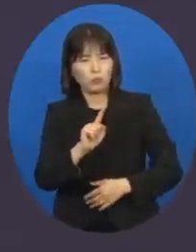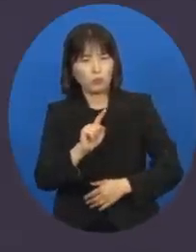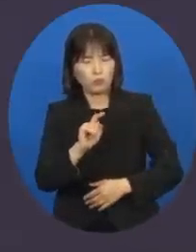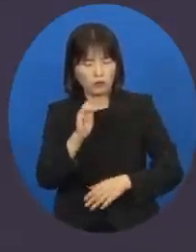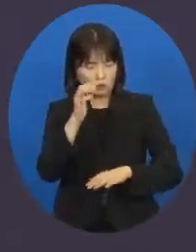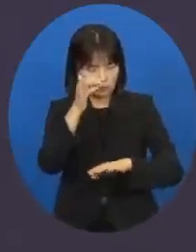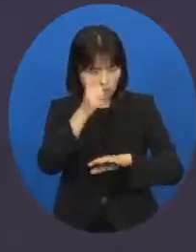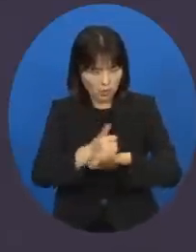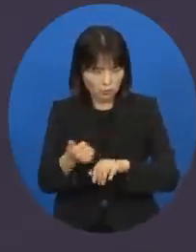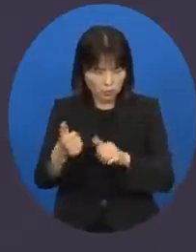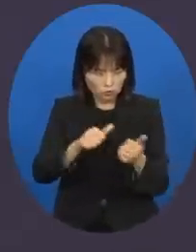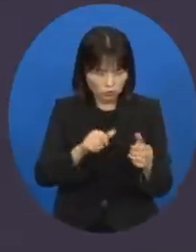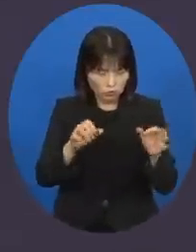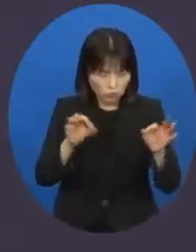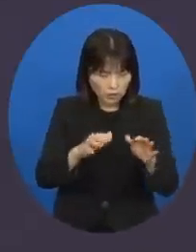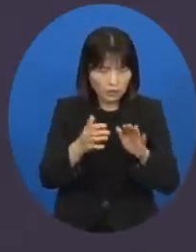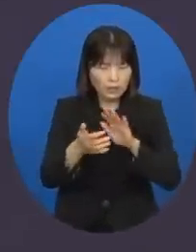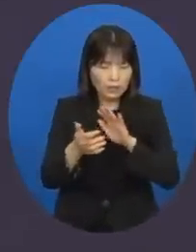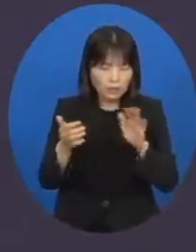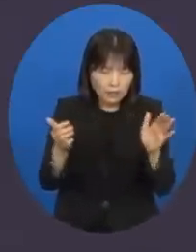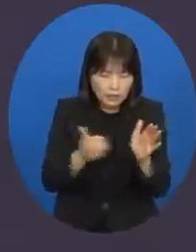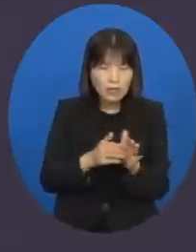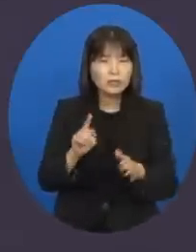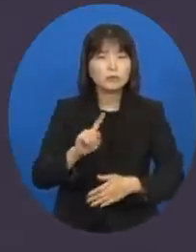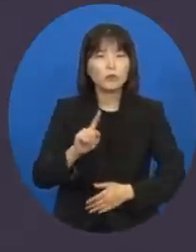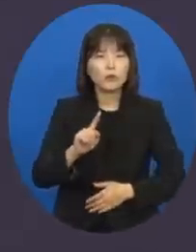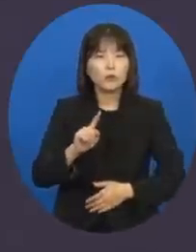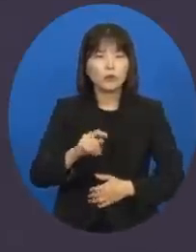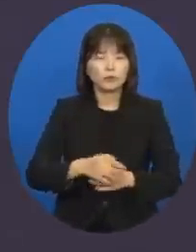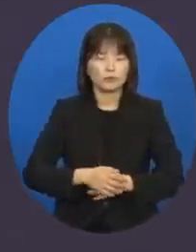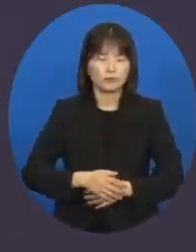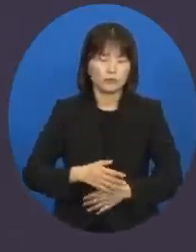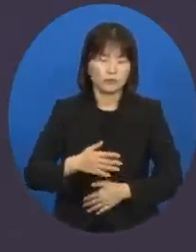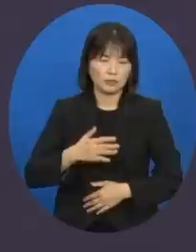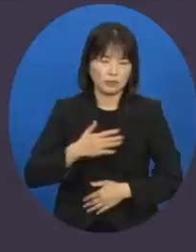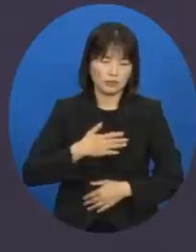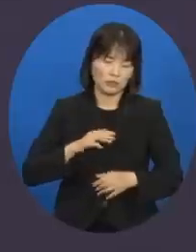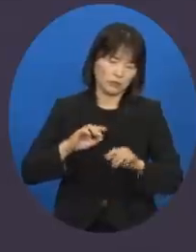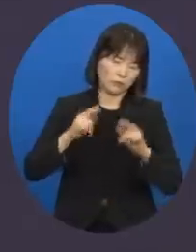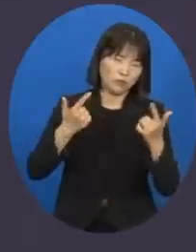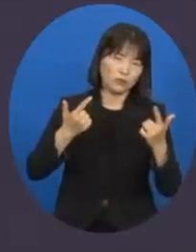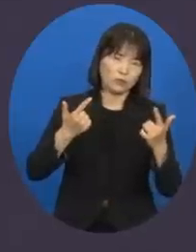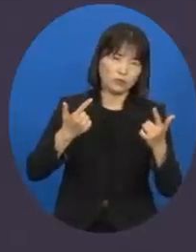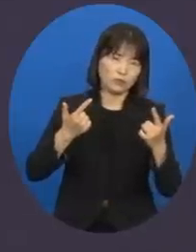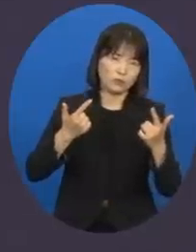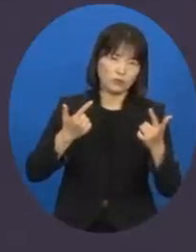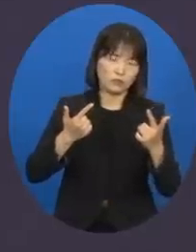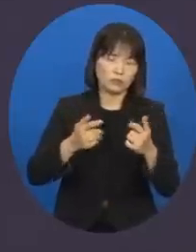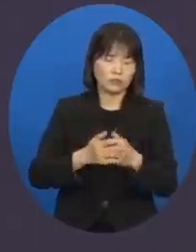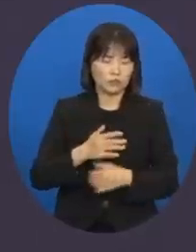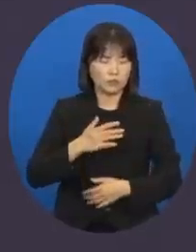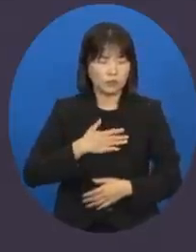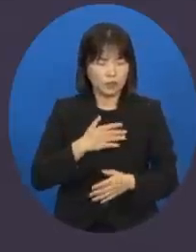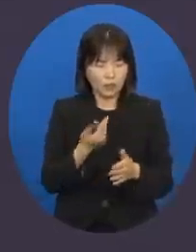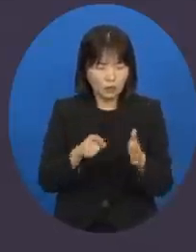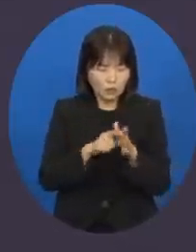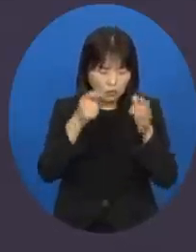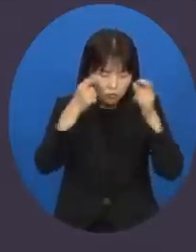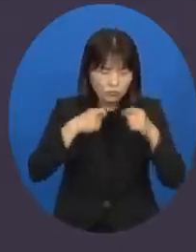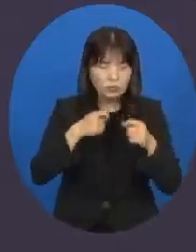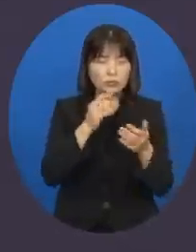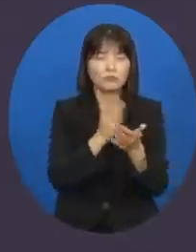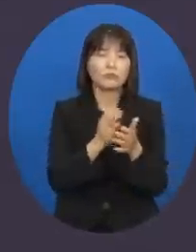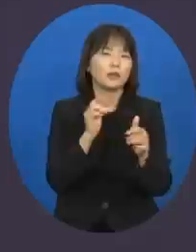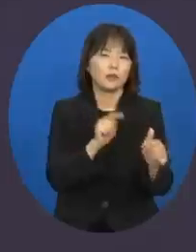마지막 죽는 순간까지 뭘 하고 있는 겁니까? 자기 부인을 하고 있어요. 나를 위해 울지 말라는 거야. 나는 괜찮다.